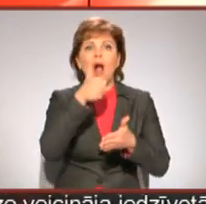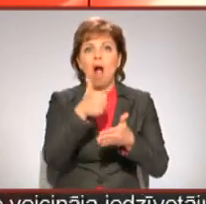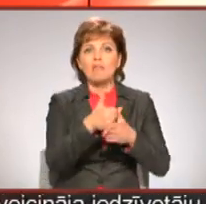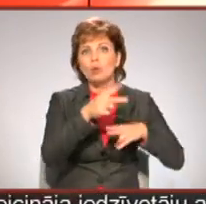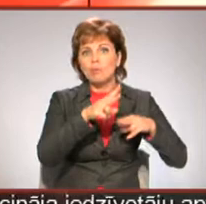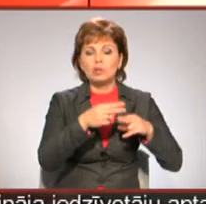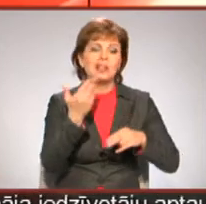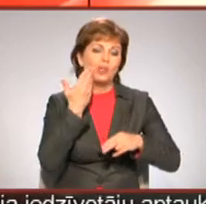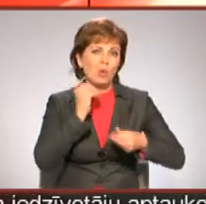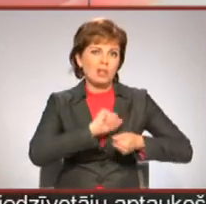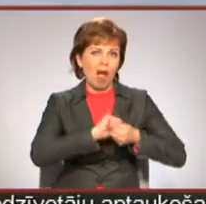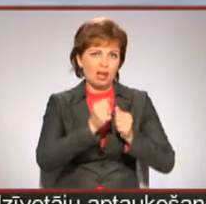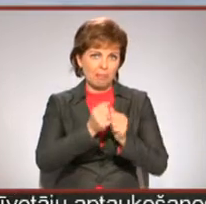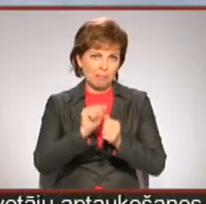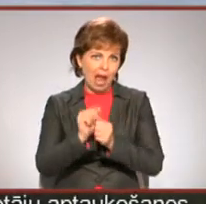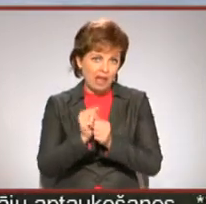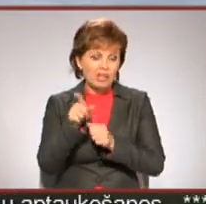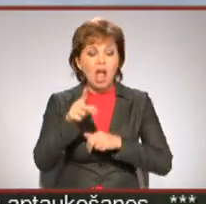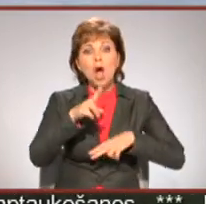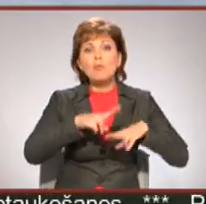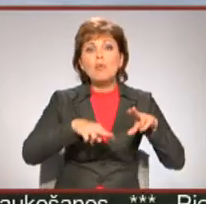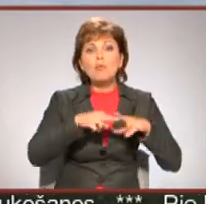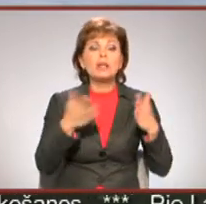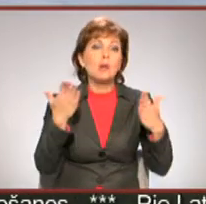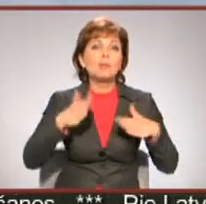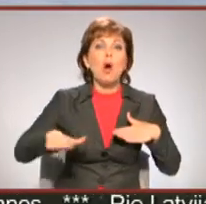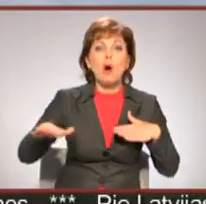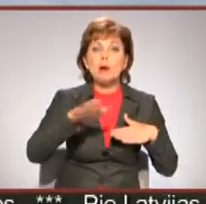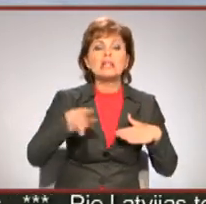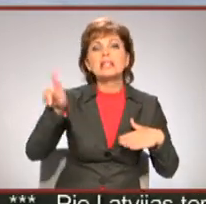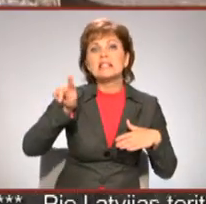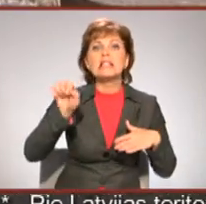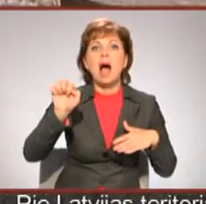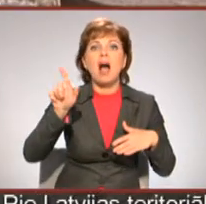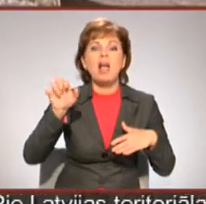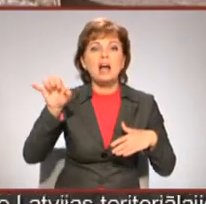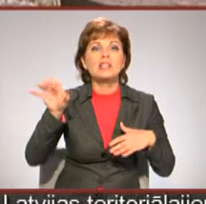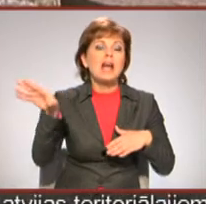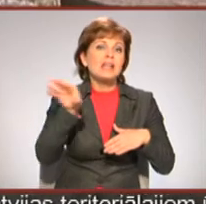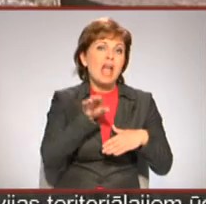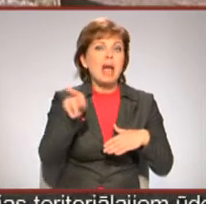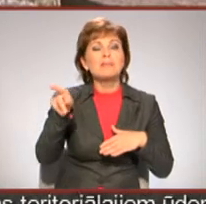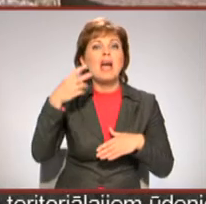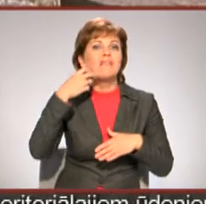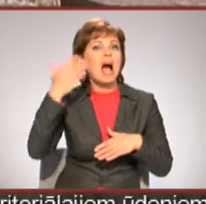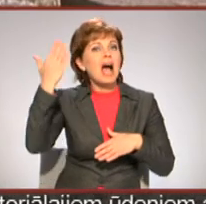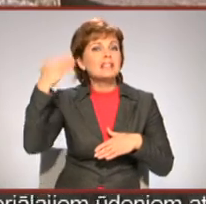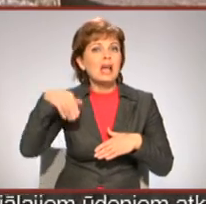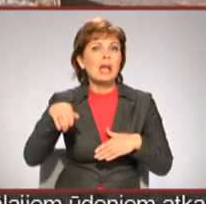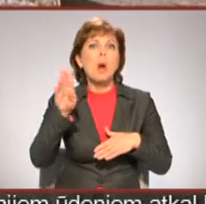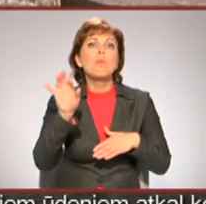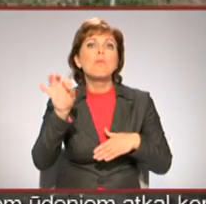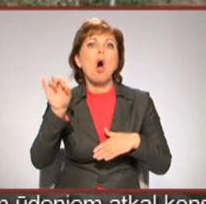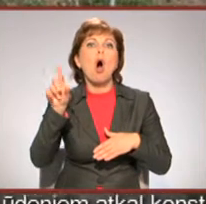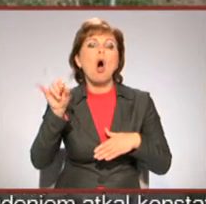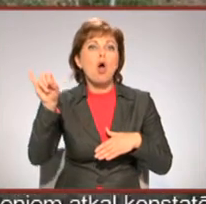Vidzemes televīzija. Būvējot promenādu, Salacas krastā piemērs tika ņemts no savulaik mūsu senču būvētajiem moliem jūrā, kas